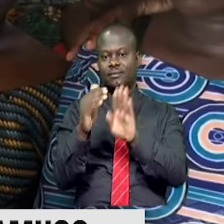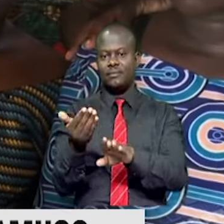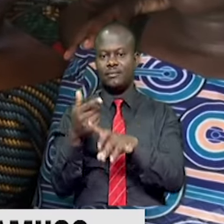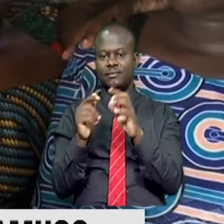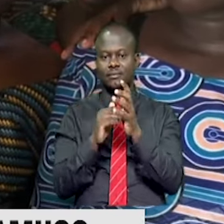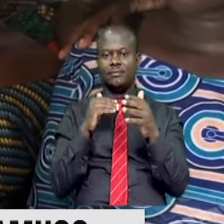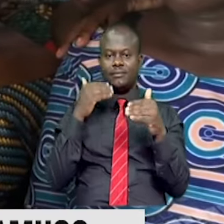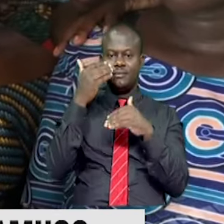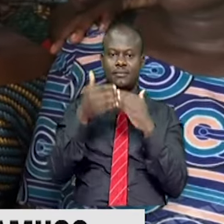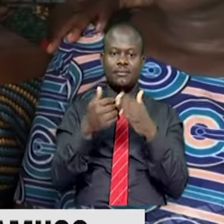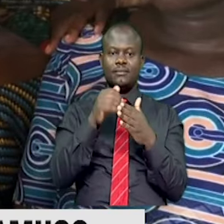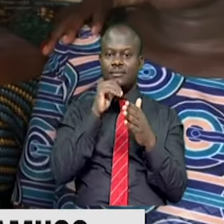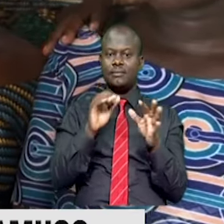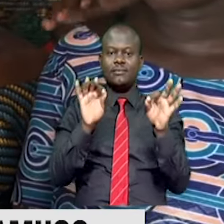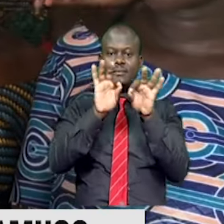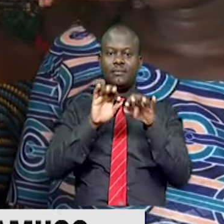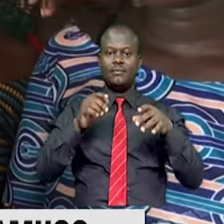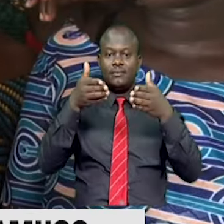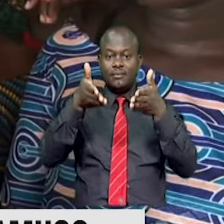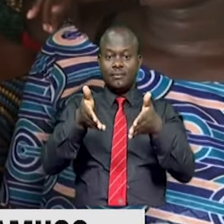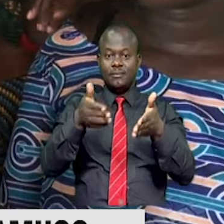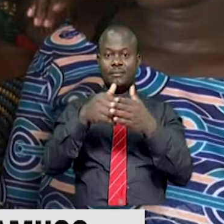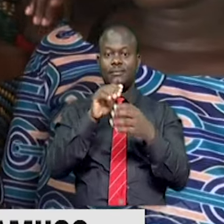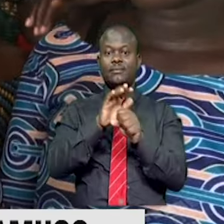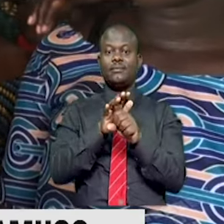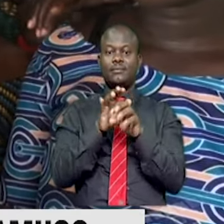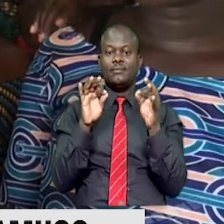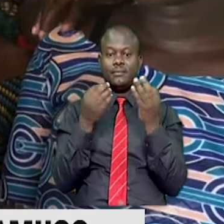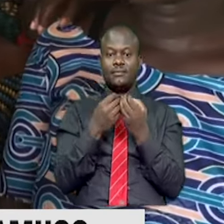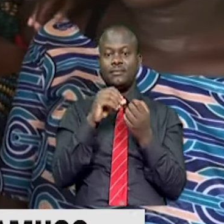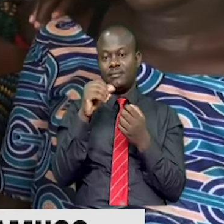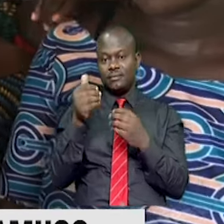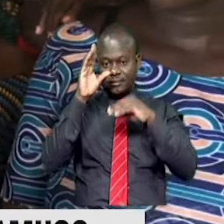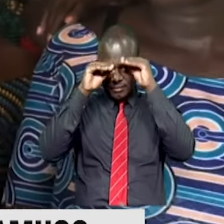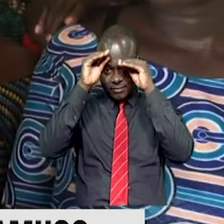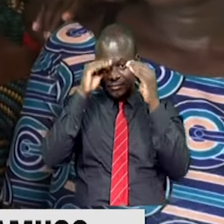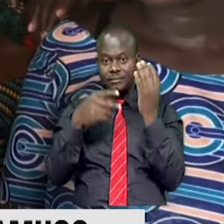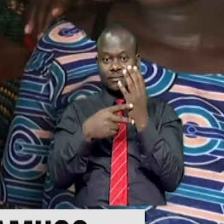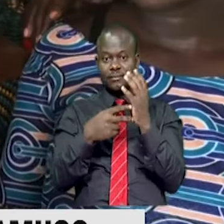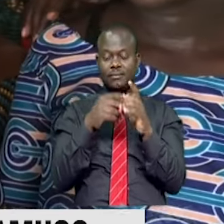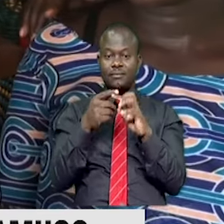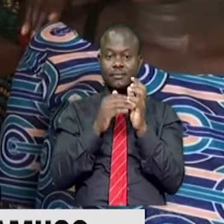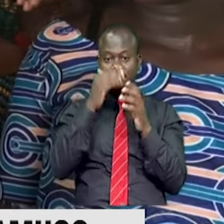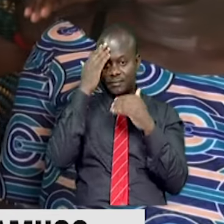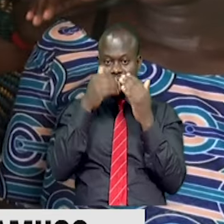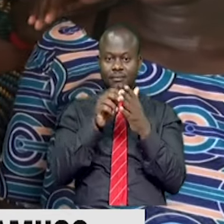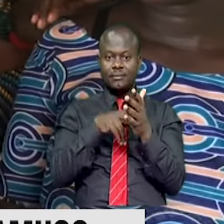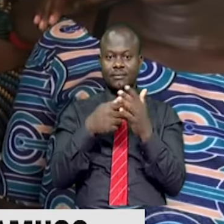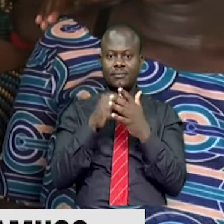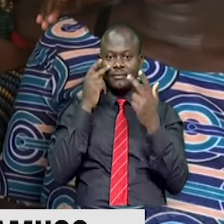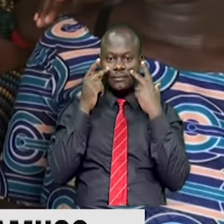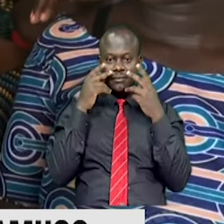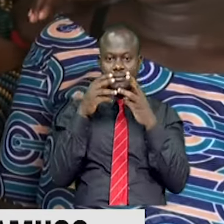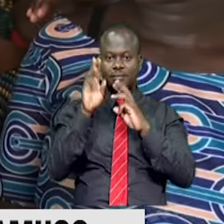Hanyuma si nk'uko banaza hano, hari na benshi bafite imiryango yaba inafite n'ubundi bushobozi bwo bakiga n'iyo myuga, ariko kubera kunanira ntabwo babona uko